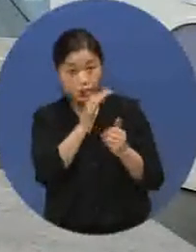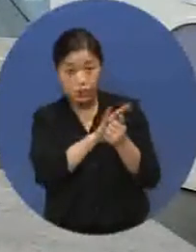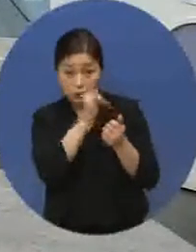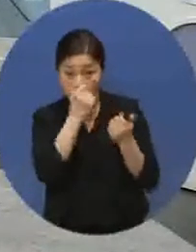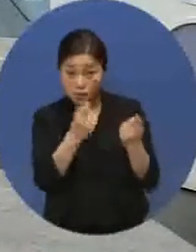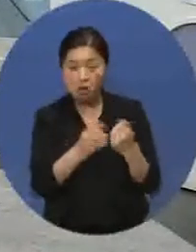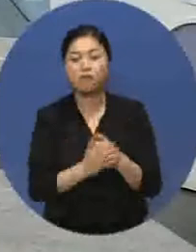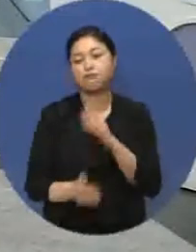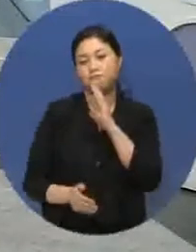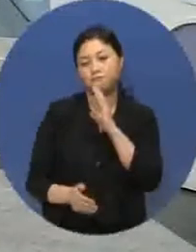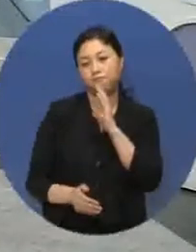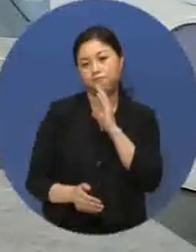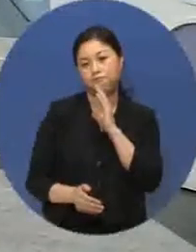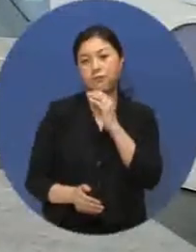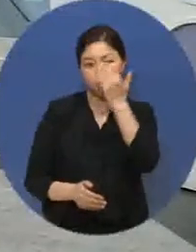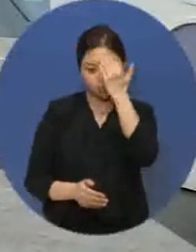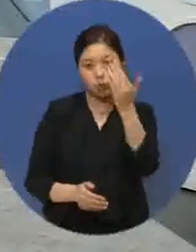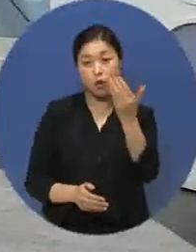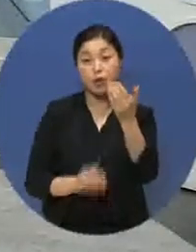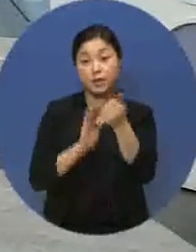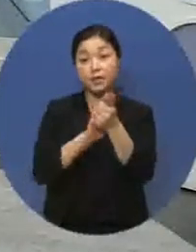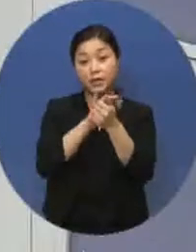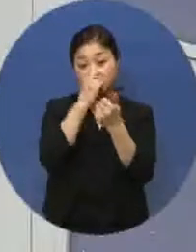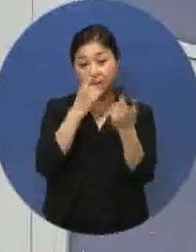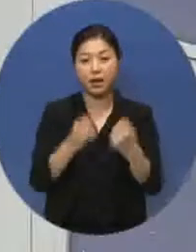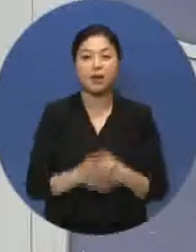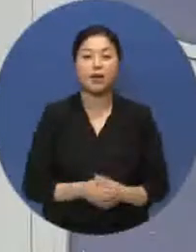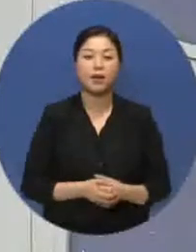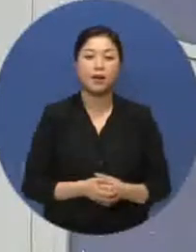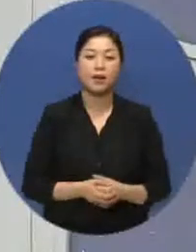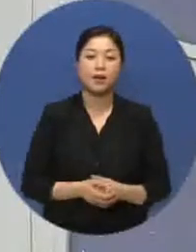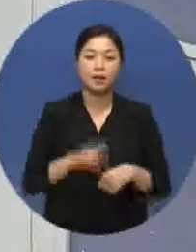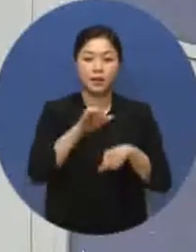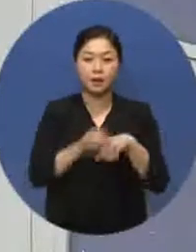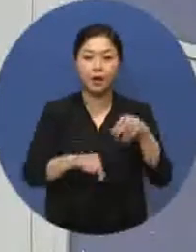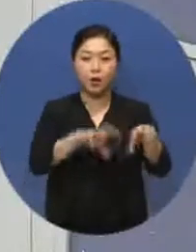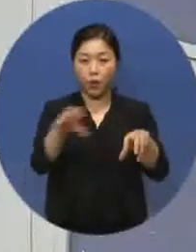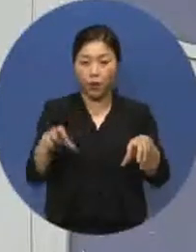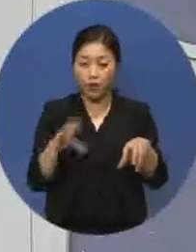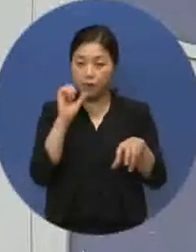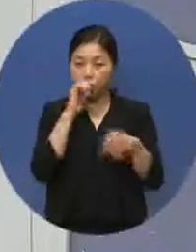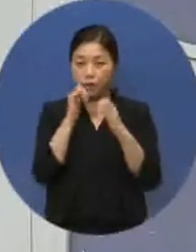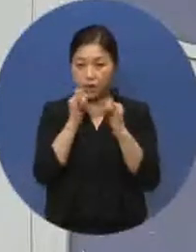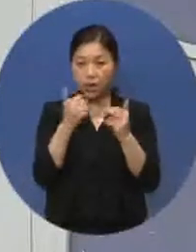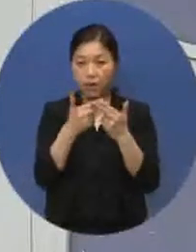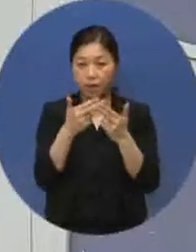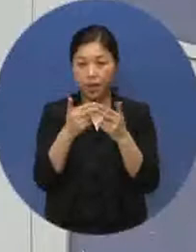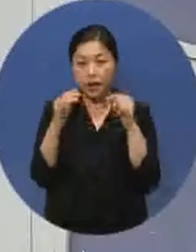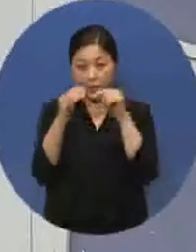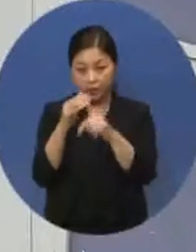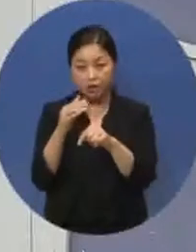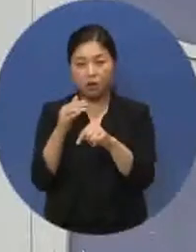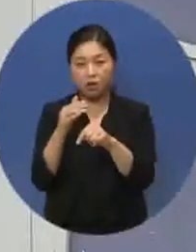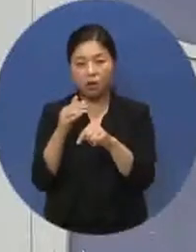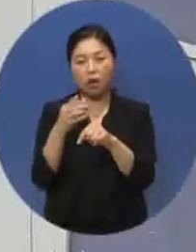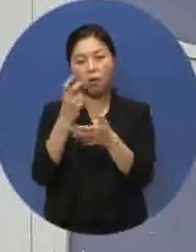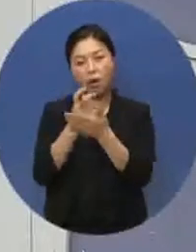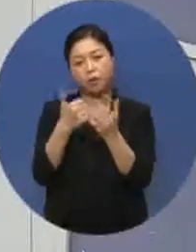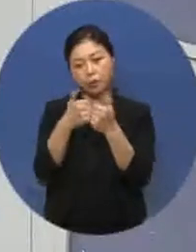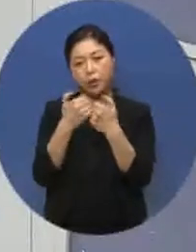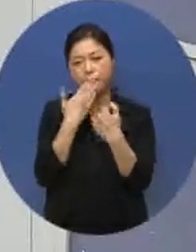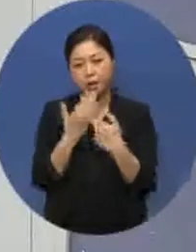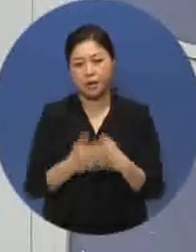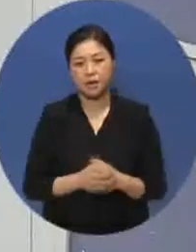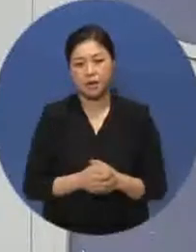사업은 무료로 하는 것이 원칙으로 되어 있기 때문에요. 네, 그 대한변호사협회나 각 지방회에 찾아가시면 법률구조를 해드립니다. 그런데 네. 요건이 맞아야 됩니다.